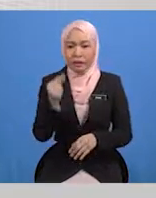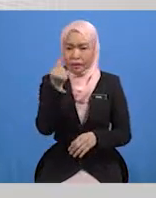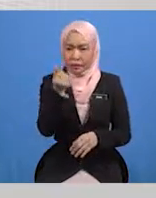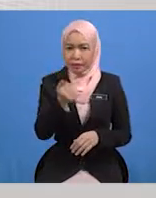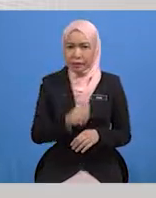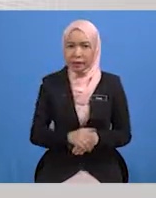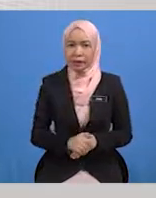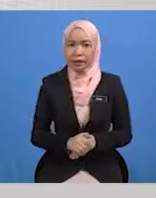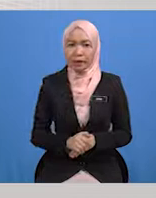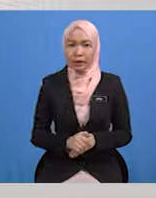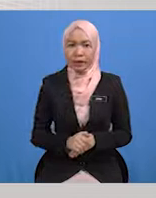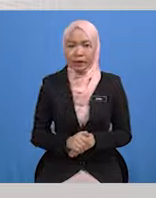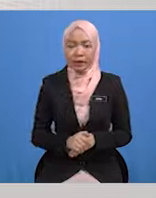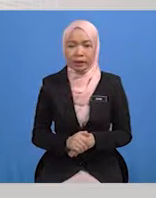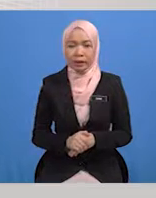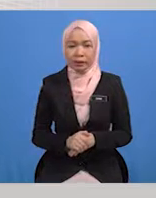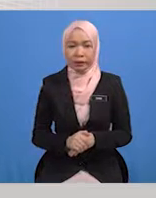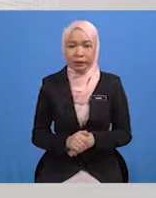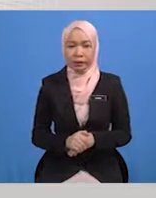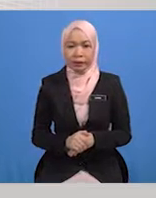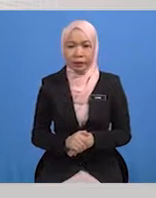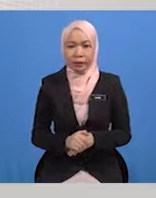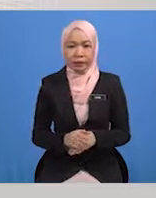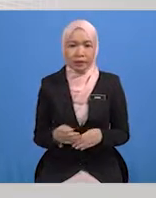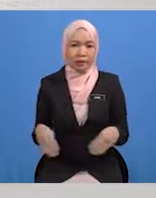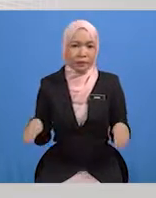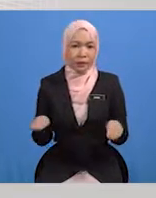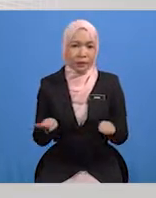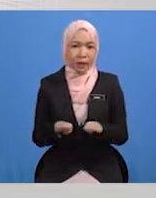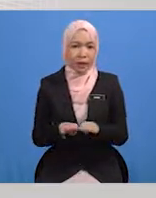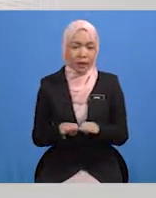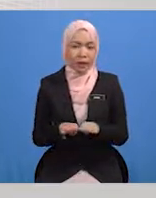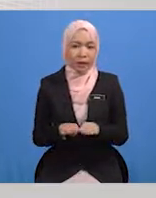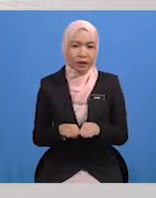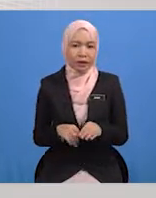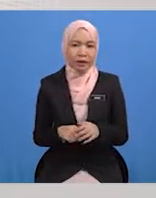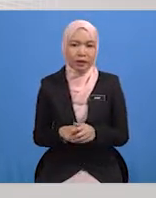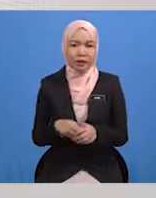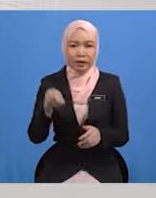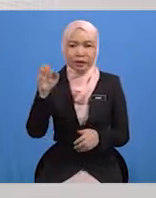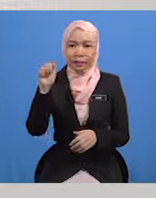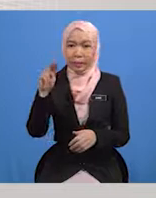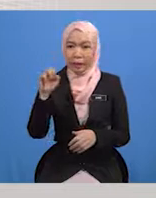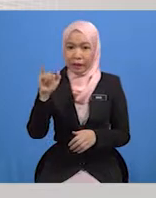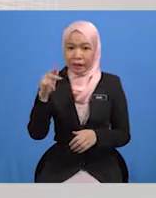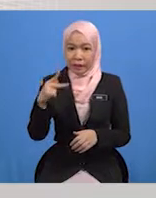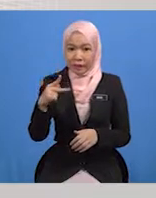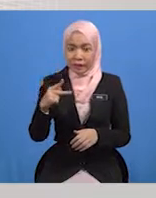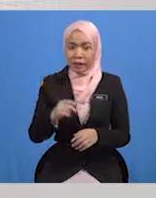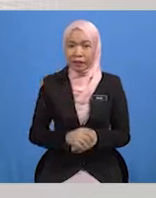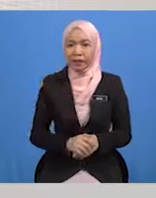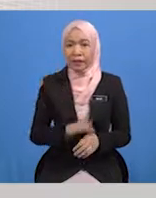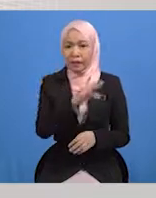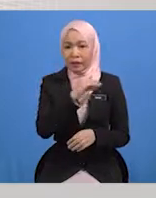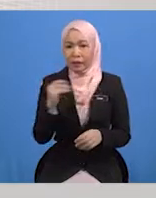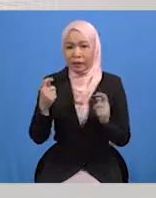macam manik-manik yang berturutan, lalu meninggalkan warna kemilau yang